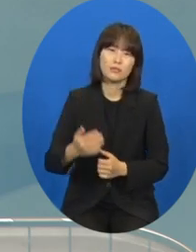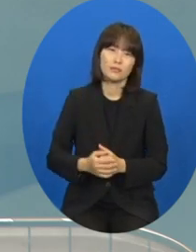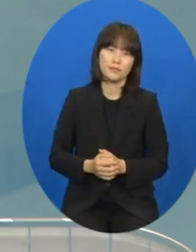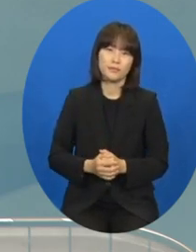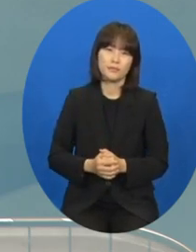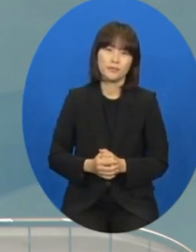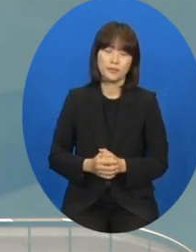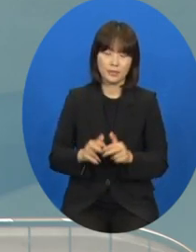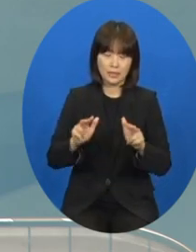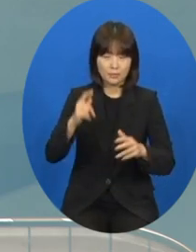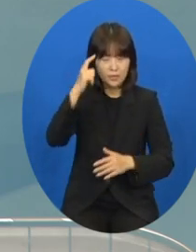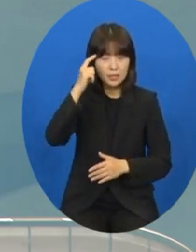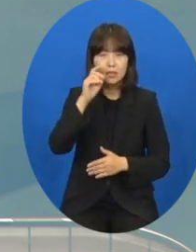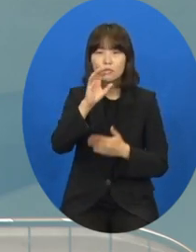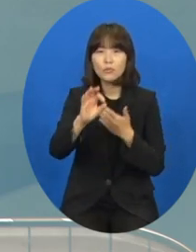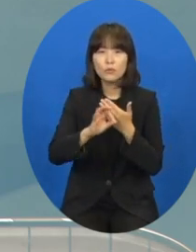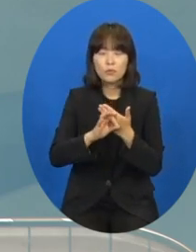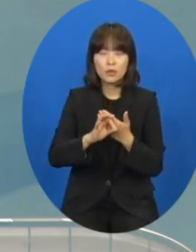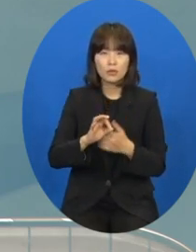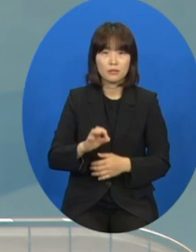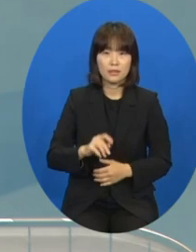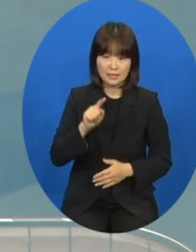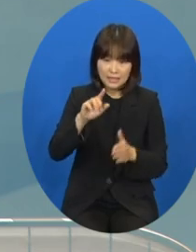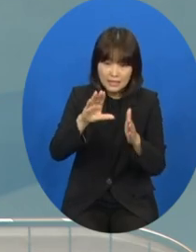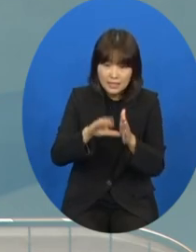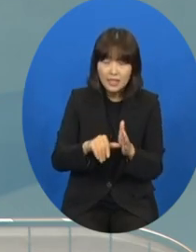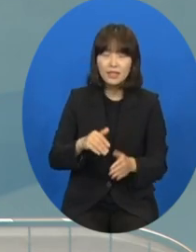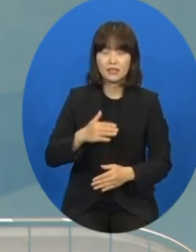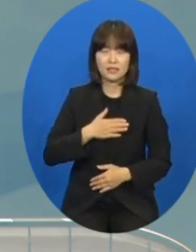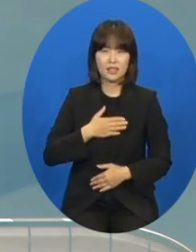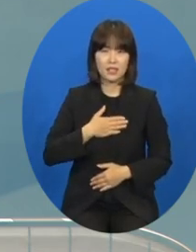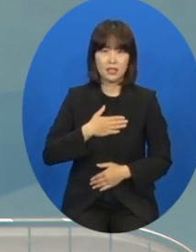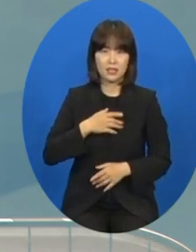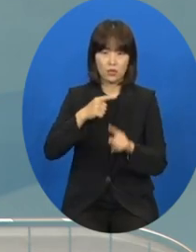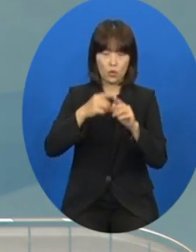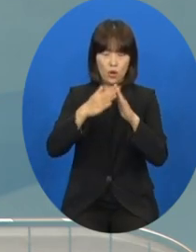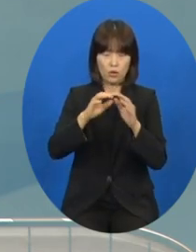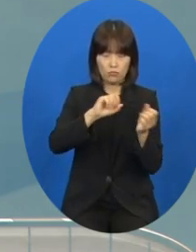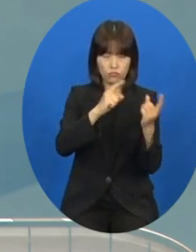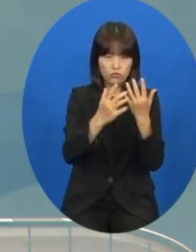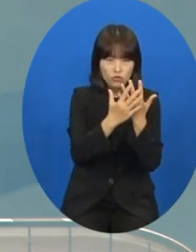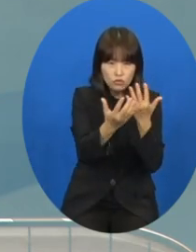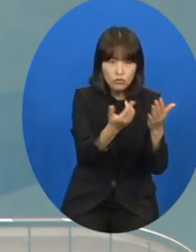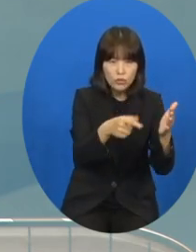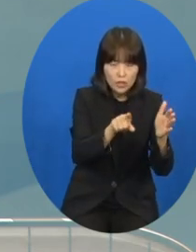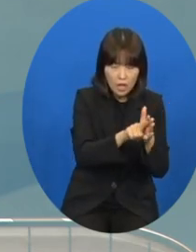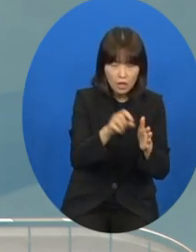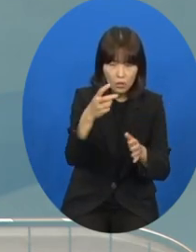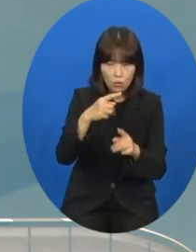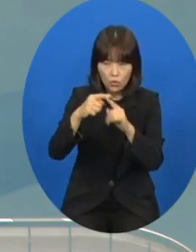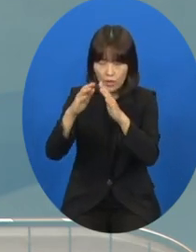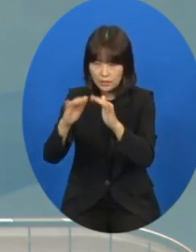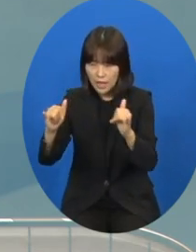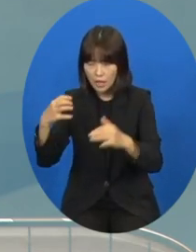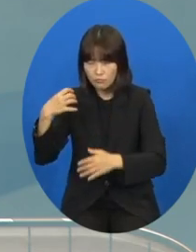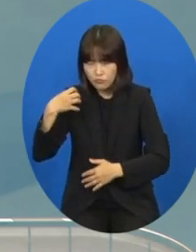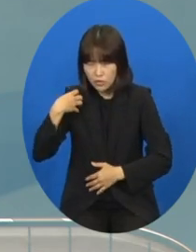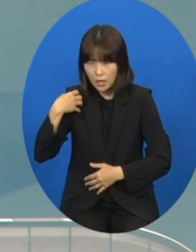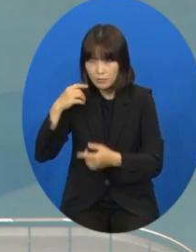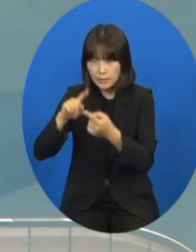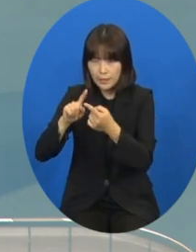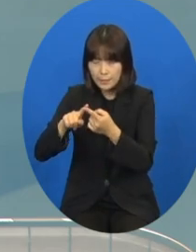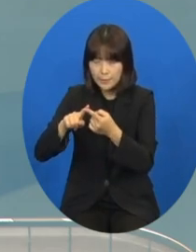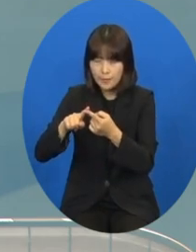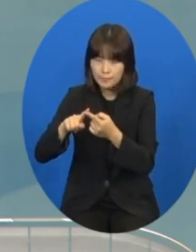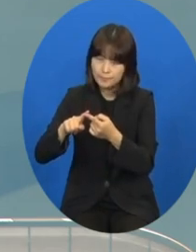지금 생각해 보니까 만약에 그때 제가 교회 부흥을 위해서 교인들이 부담스럽게 생각하는 것이